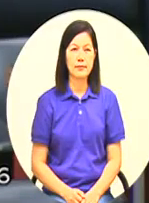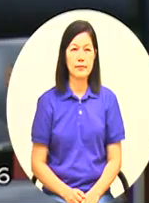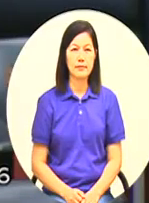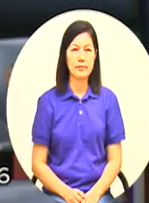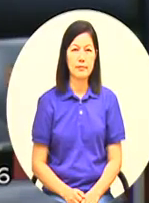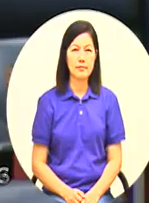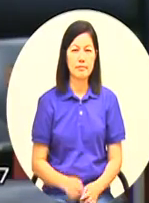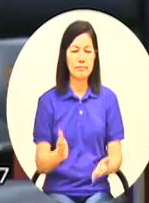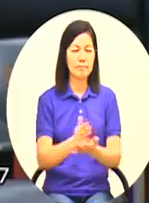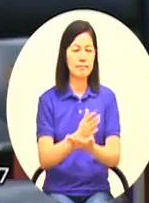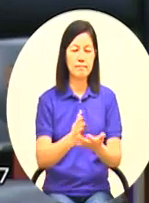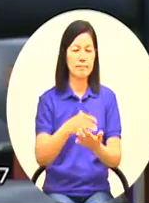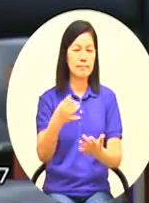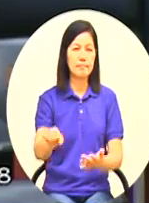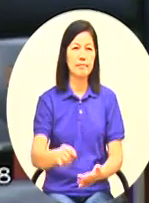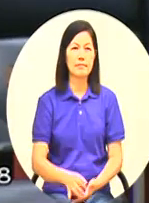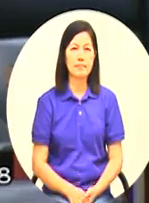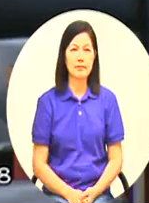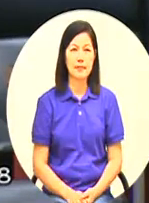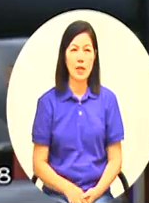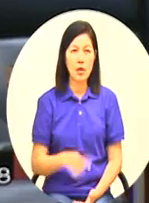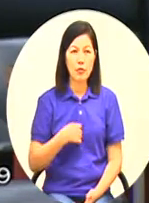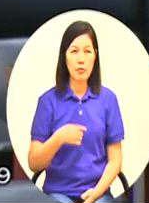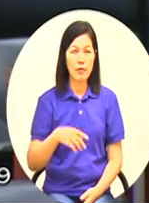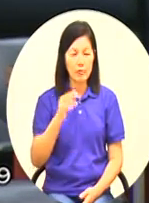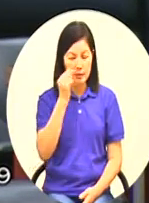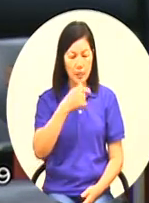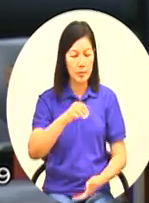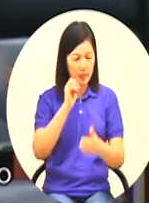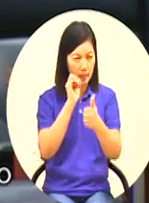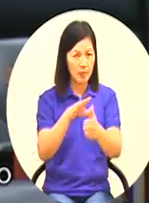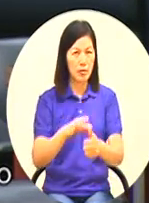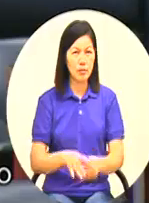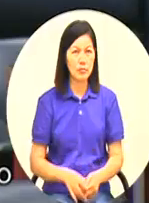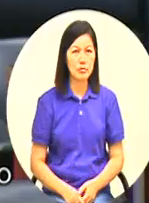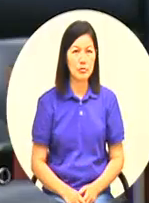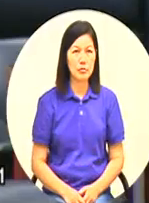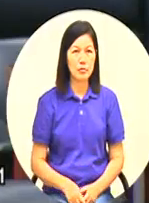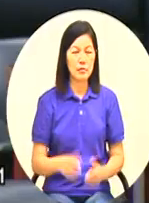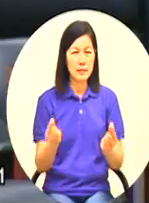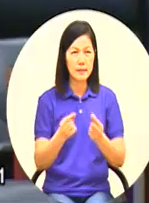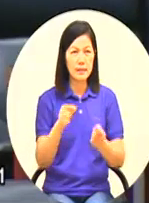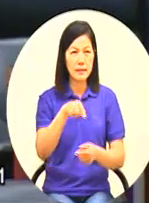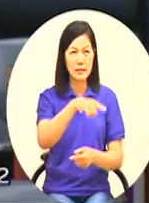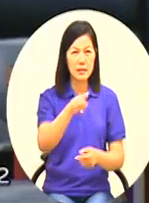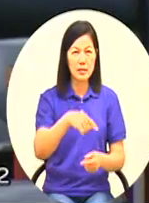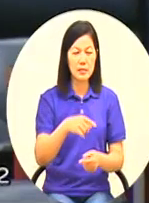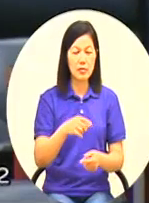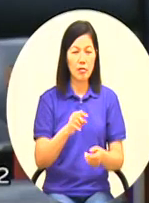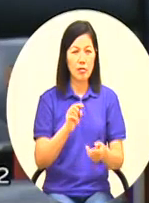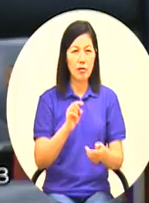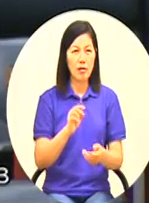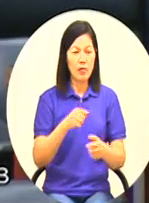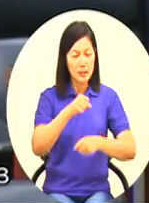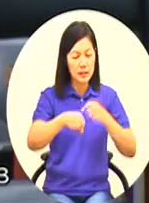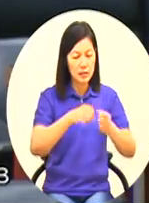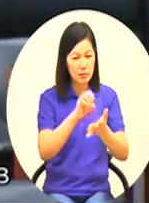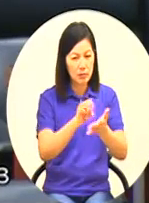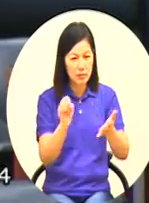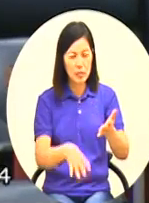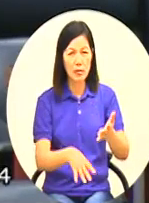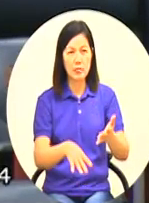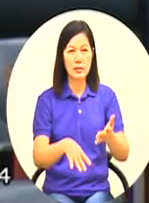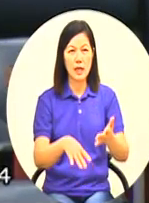评价很不好，我所以在这里特别提出哦，像我们蔡局长有类似像这种淘汰一些哦机具还是什